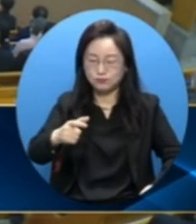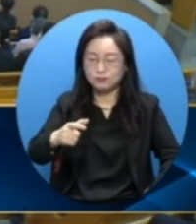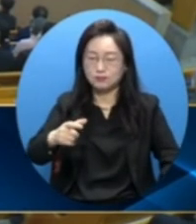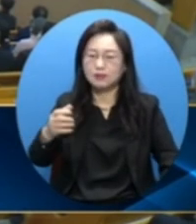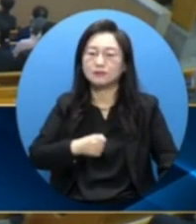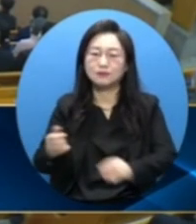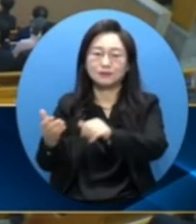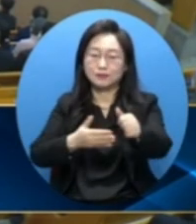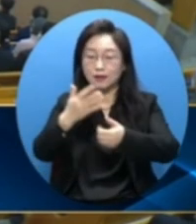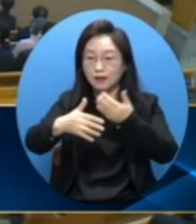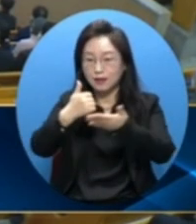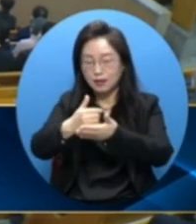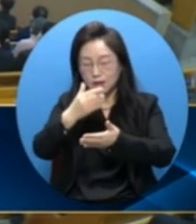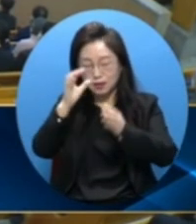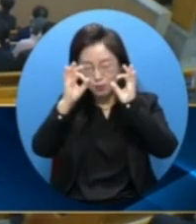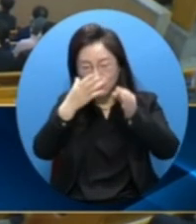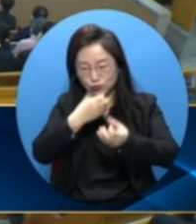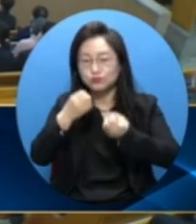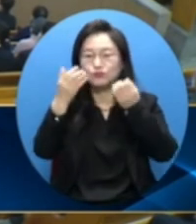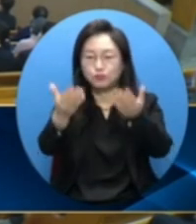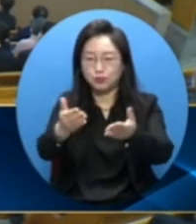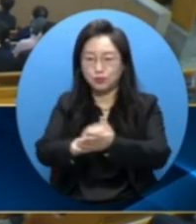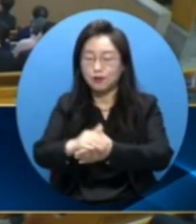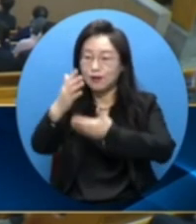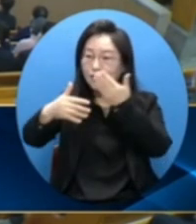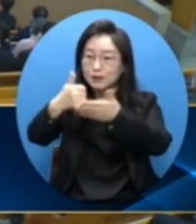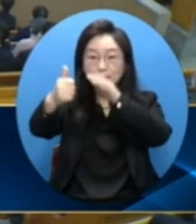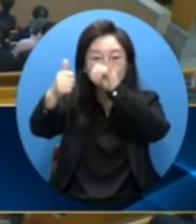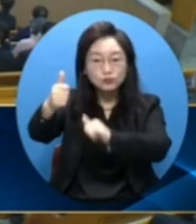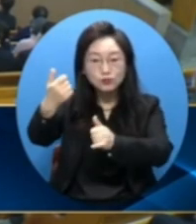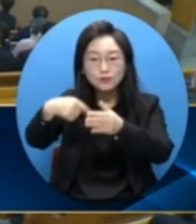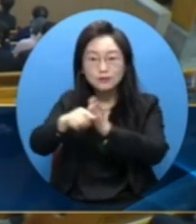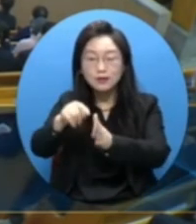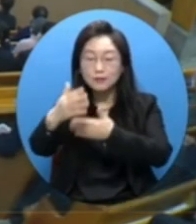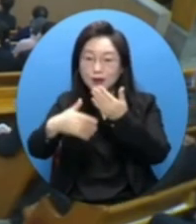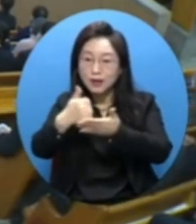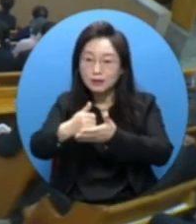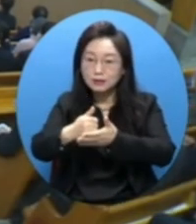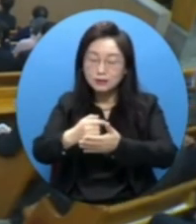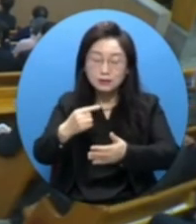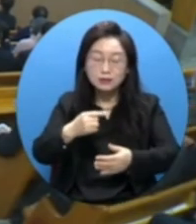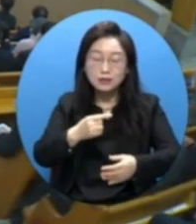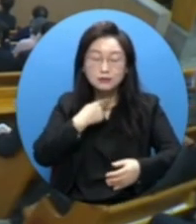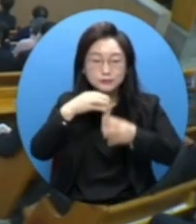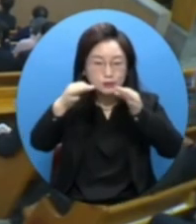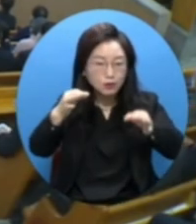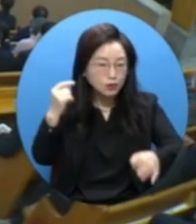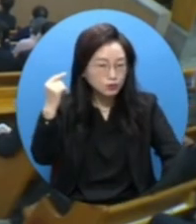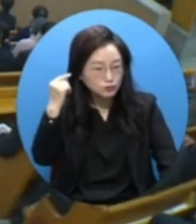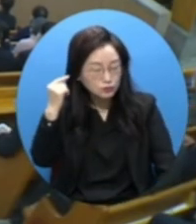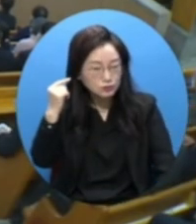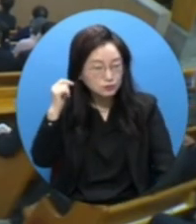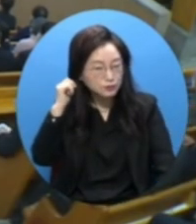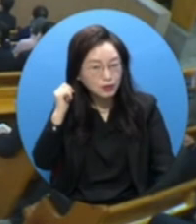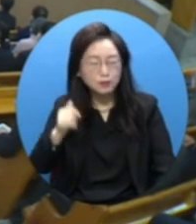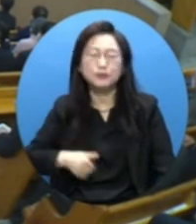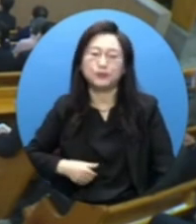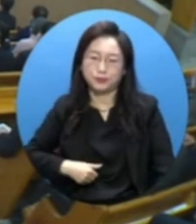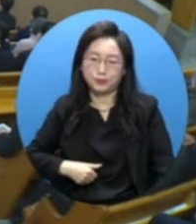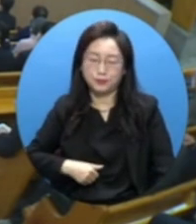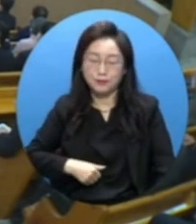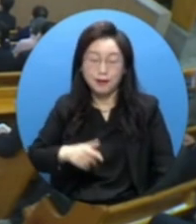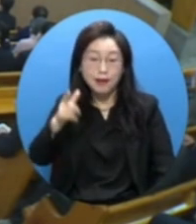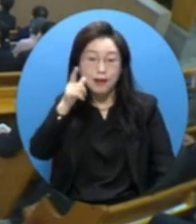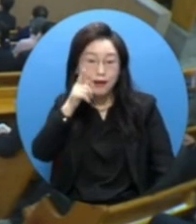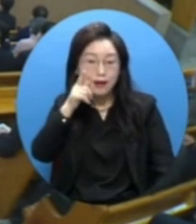구원했을 때 하나님께서 우리를 축복해 주십니다 하나님께 충성하기 위해서는 하나님의 음성에 귀를 그려야 되는 것입니다 갈렙은 하나님께서 모세를